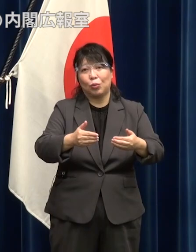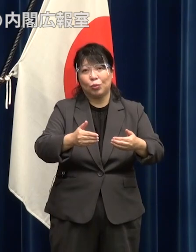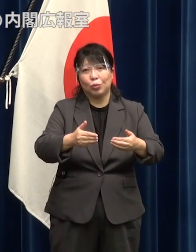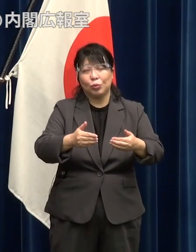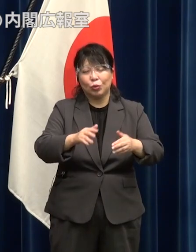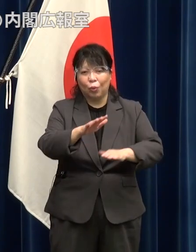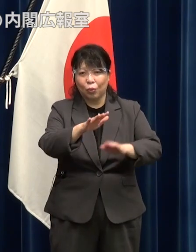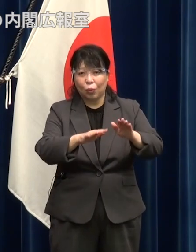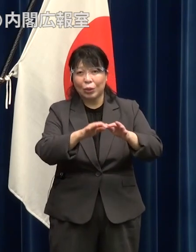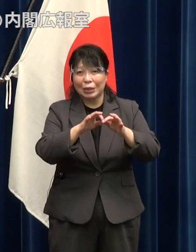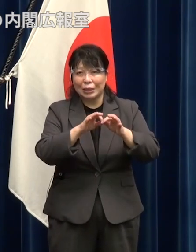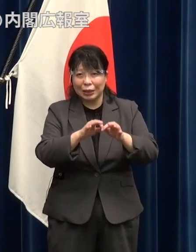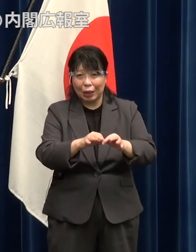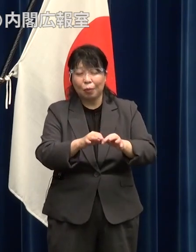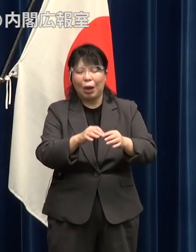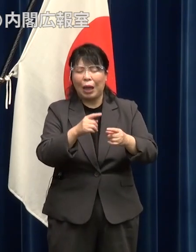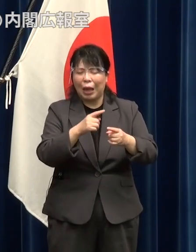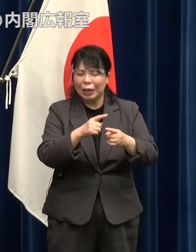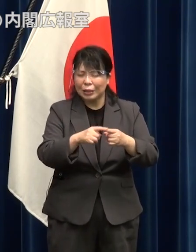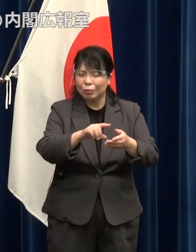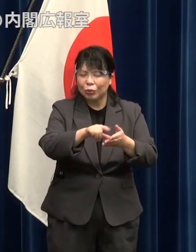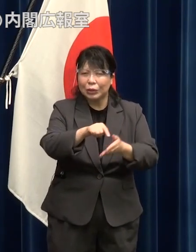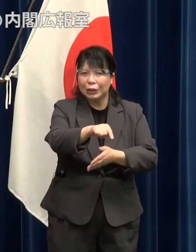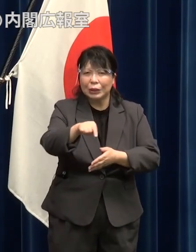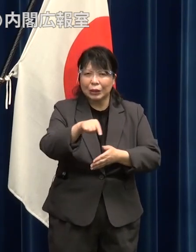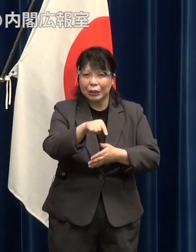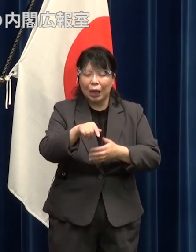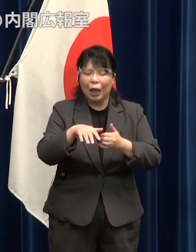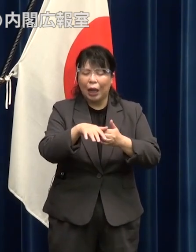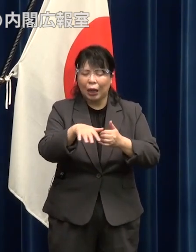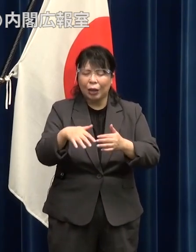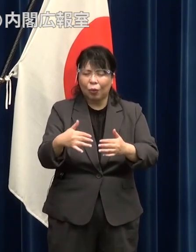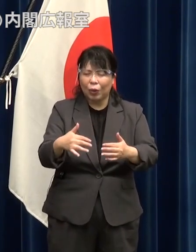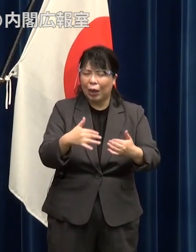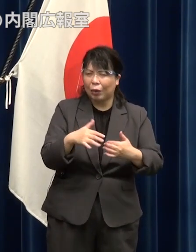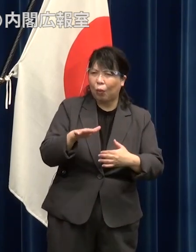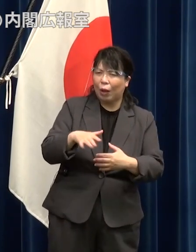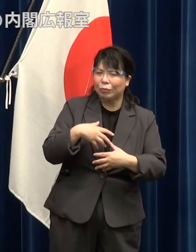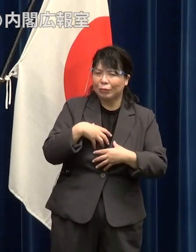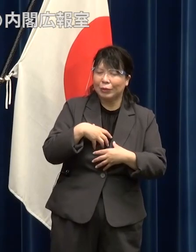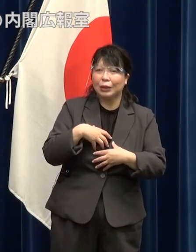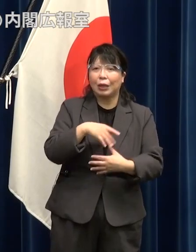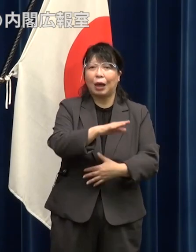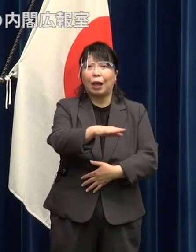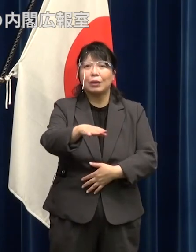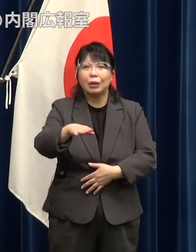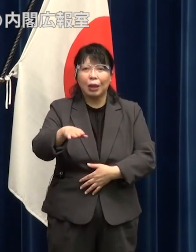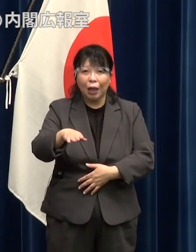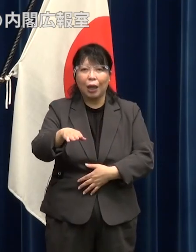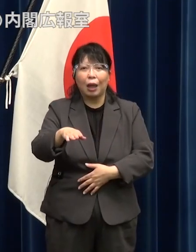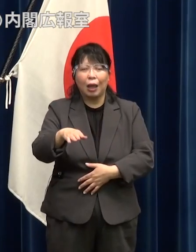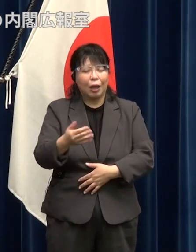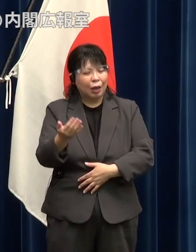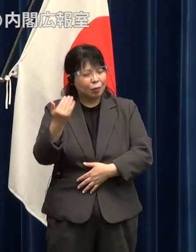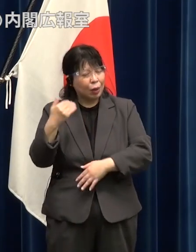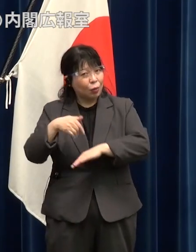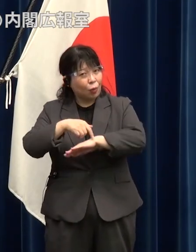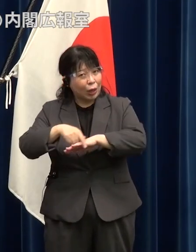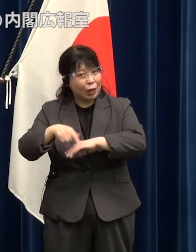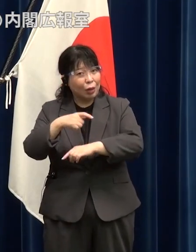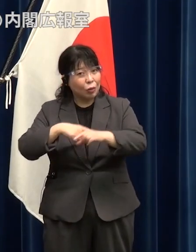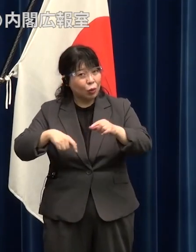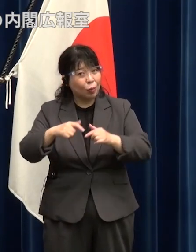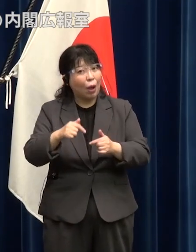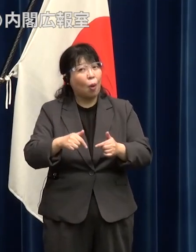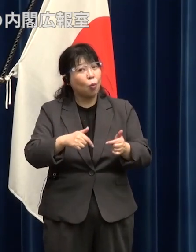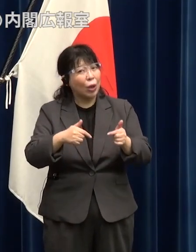で環境影響に関する懸念の声があり、当初計画より遅れていると承知をしています